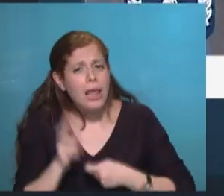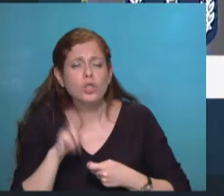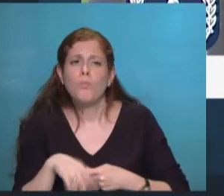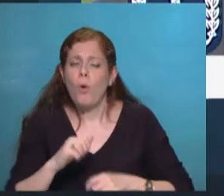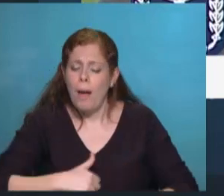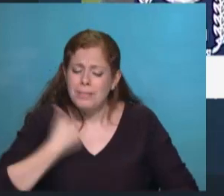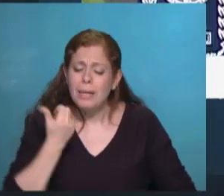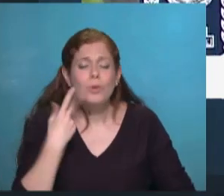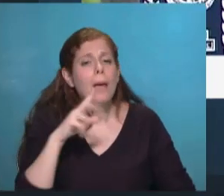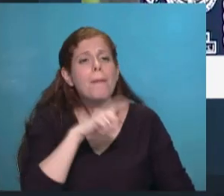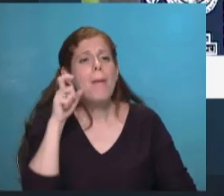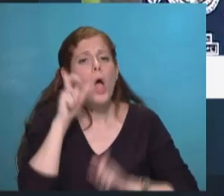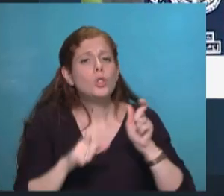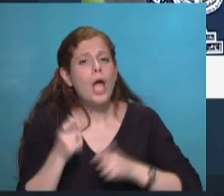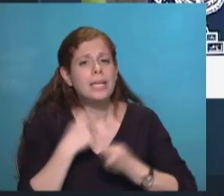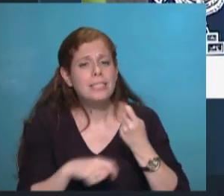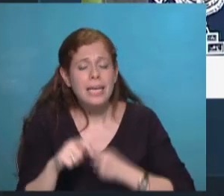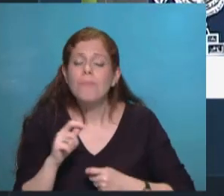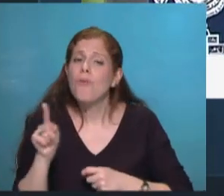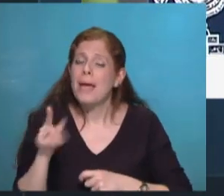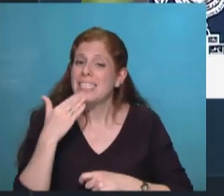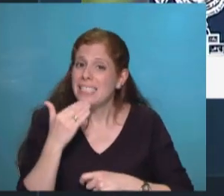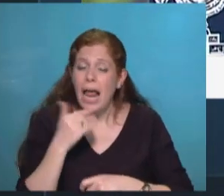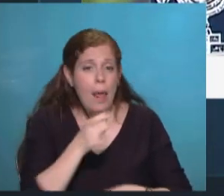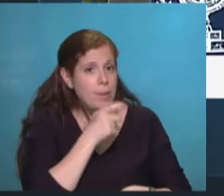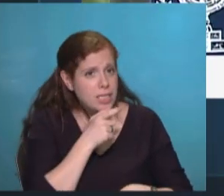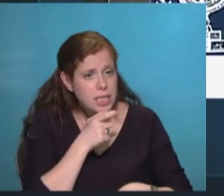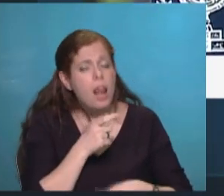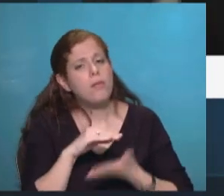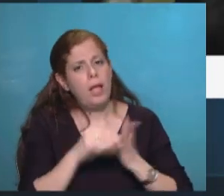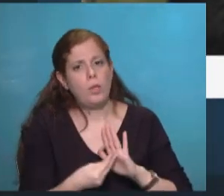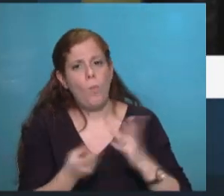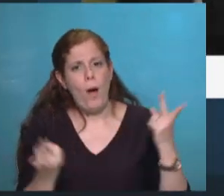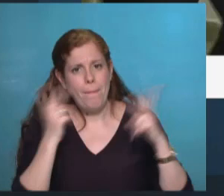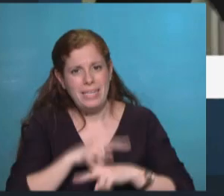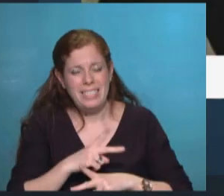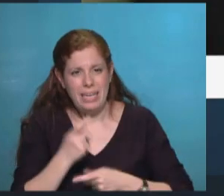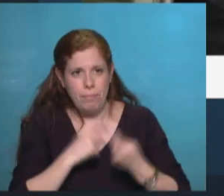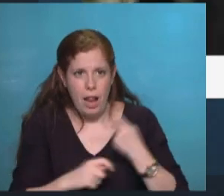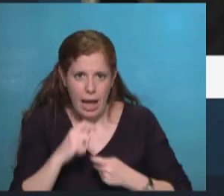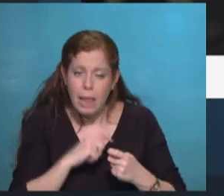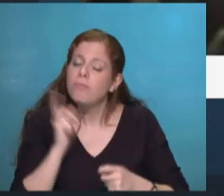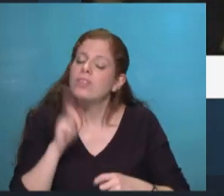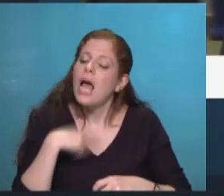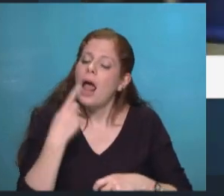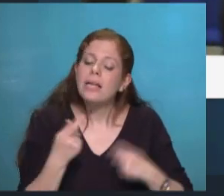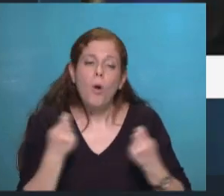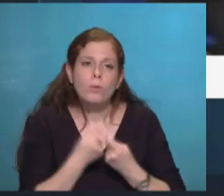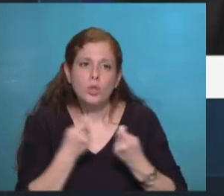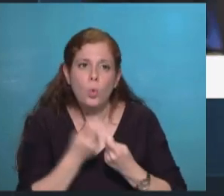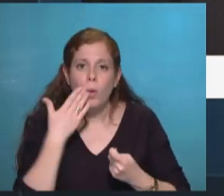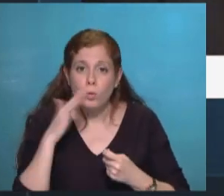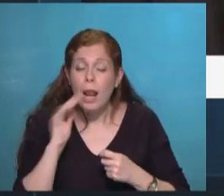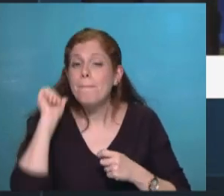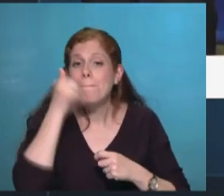יותר מ-100 אנשי עסקים, ובין ישראל לברזיל נחתמו כמה וכמה הסכמים כלכליים. וצריך להגיד, בכל ההקשר של ירושלים, מחר